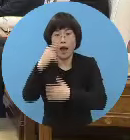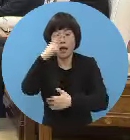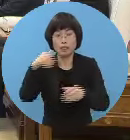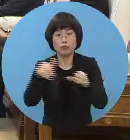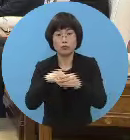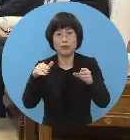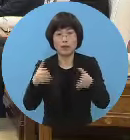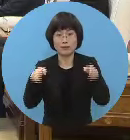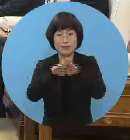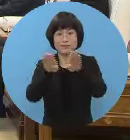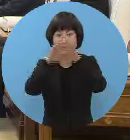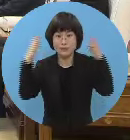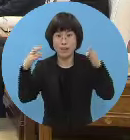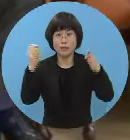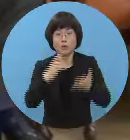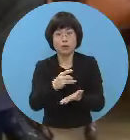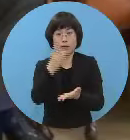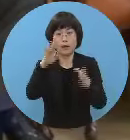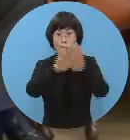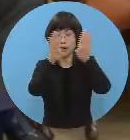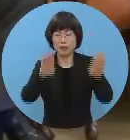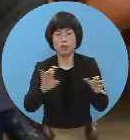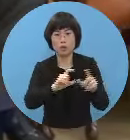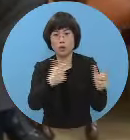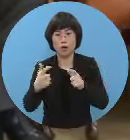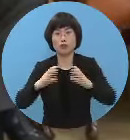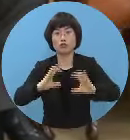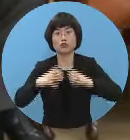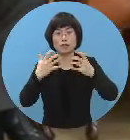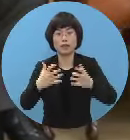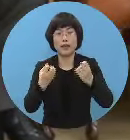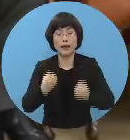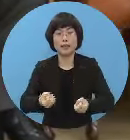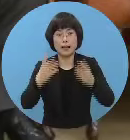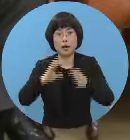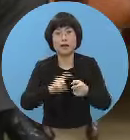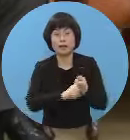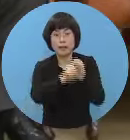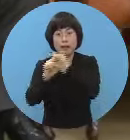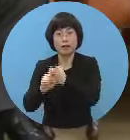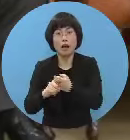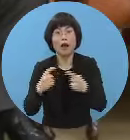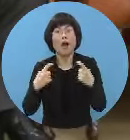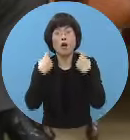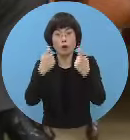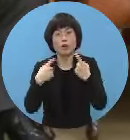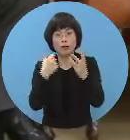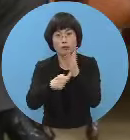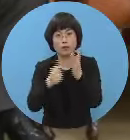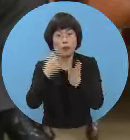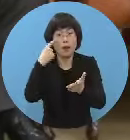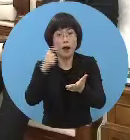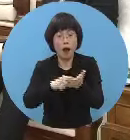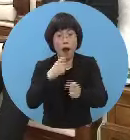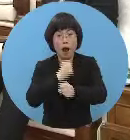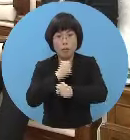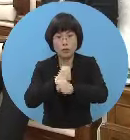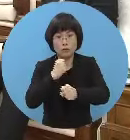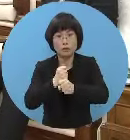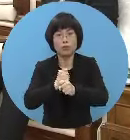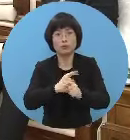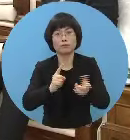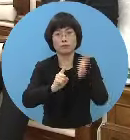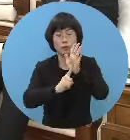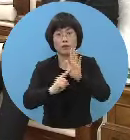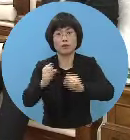국립아시아문화전당 개관과 담양대나무 박람회 등 대규모 국제행사와 연계한 관광상품을 개발하고 남도를 홍보하는 데 적극 협력하기로